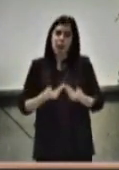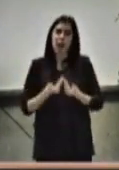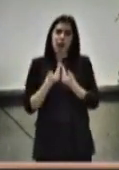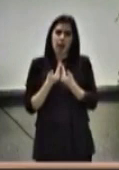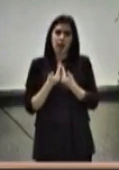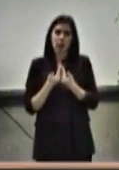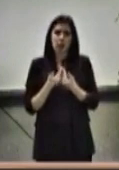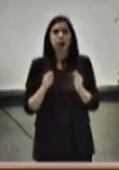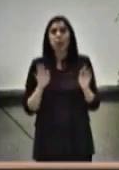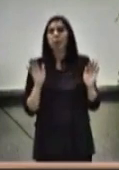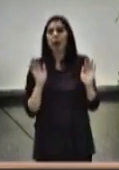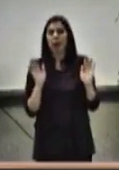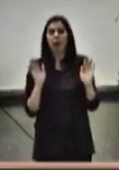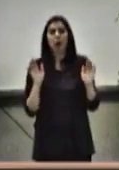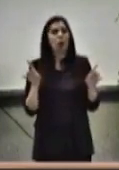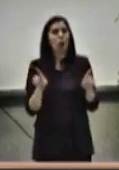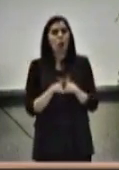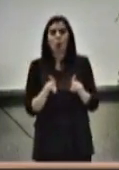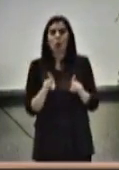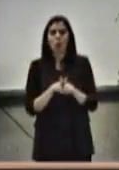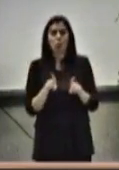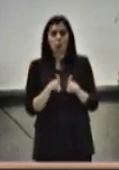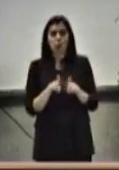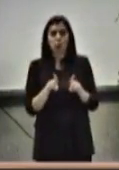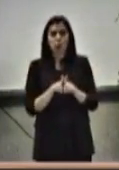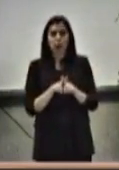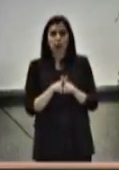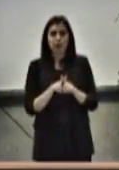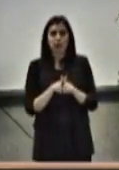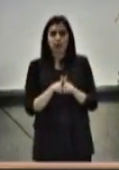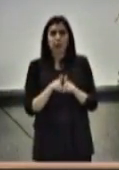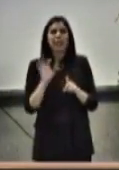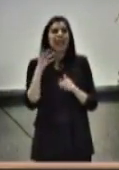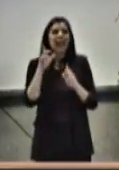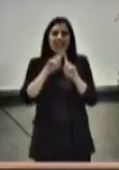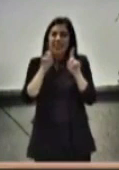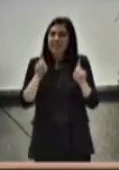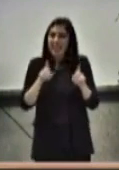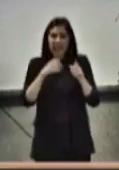aiuta, però comunque il sistema, qualora anche non ci fosse il test,